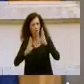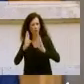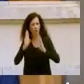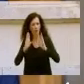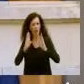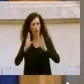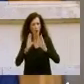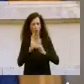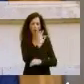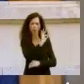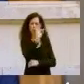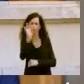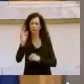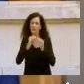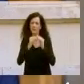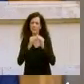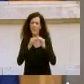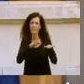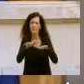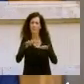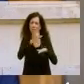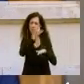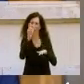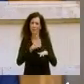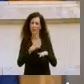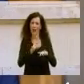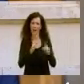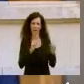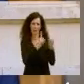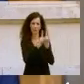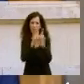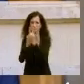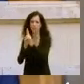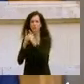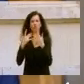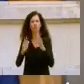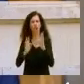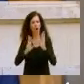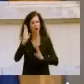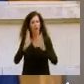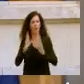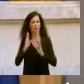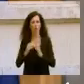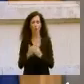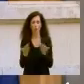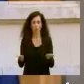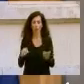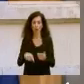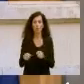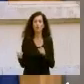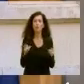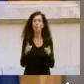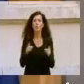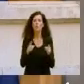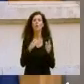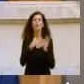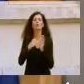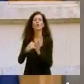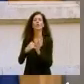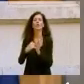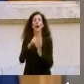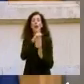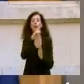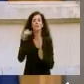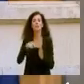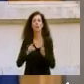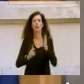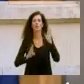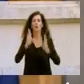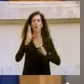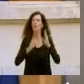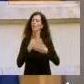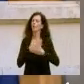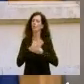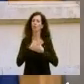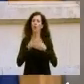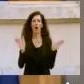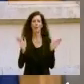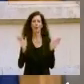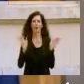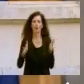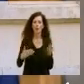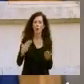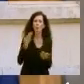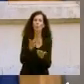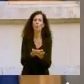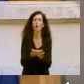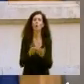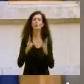del sistema italia ora siamo nella fase finale e necessario quindi un confronto aperto sulle nuove proposte